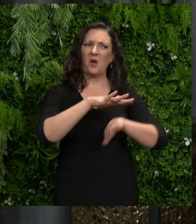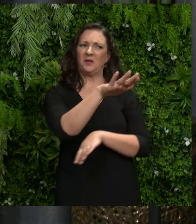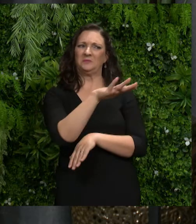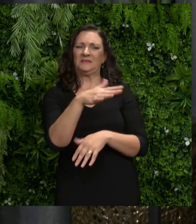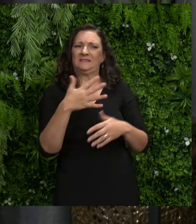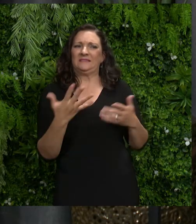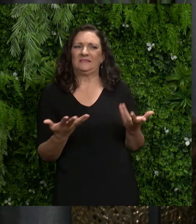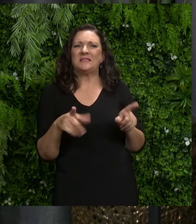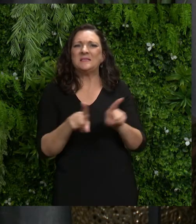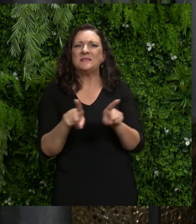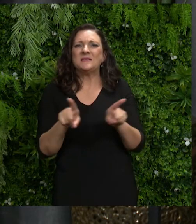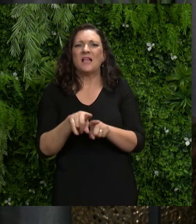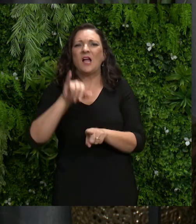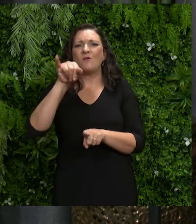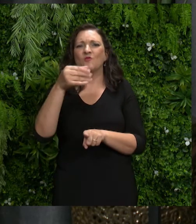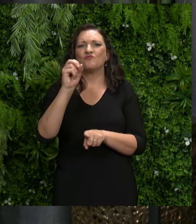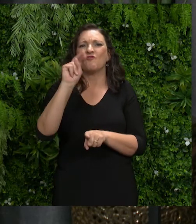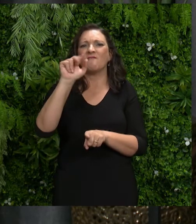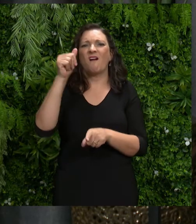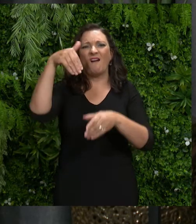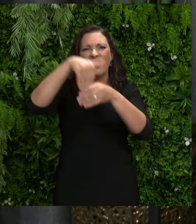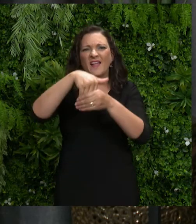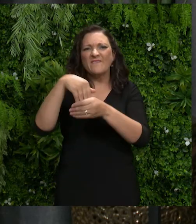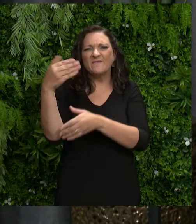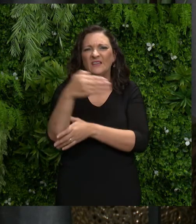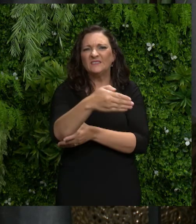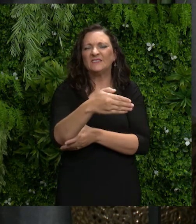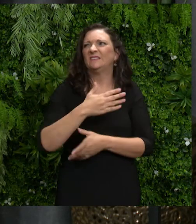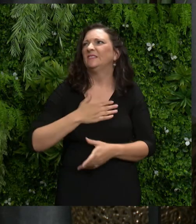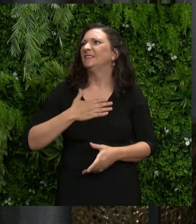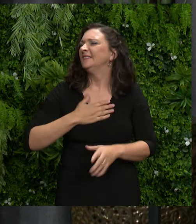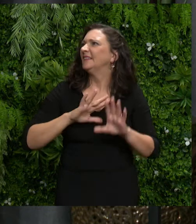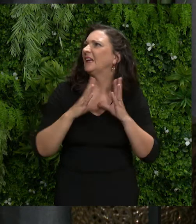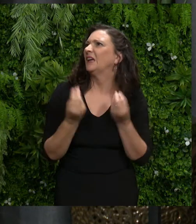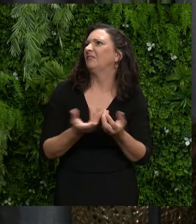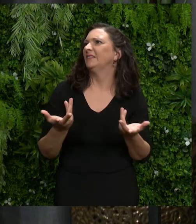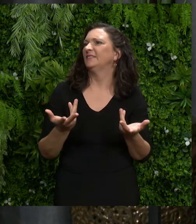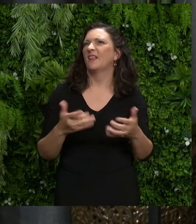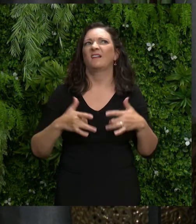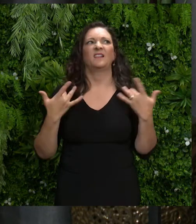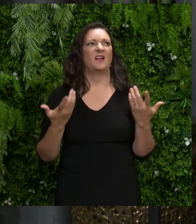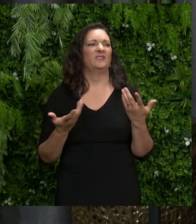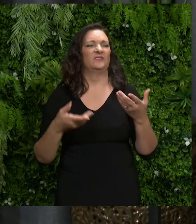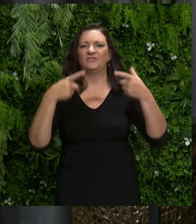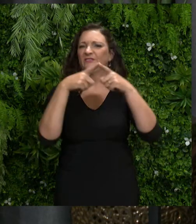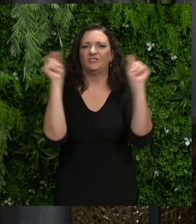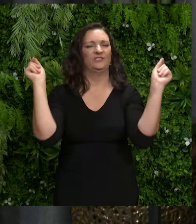ons kan nie eintlik sien wat om te doen nie. En het voel asof alles verby is en asof ons einde in sig is.